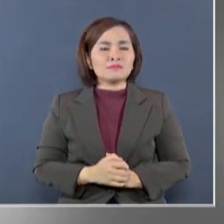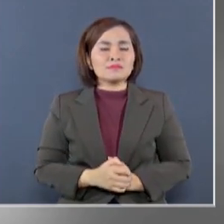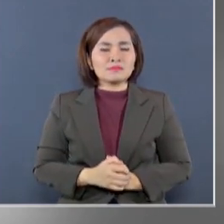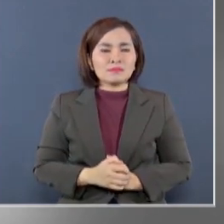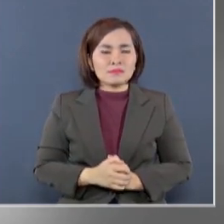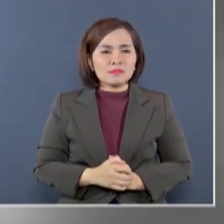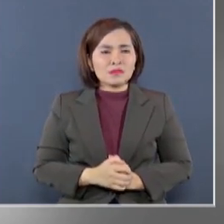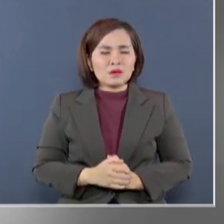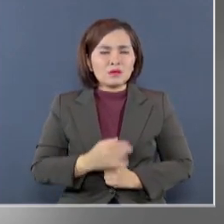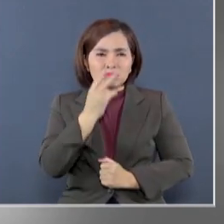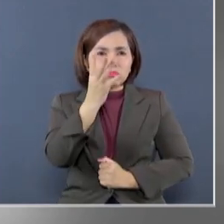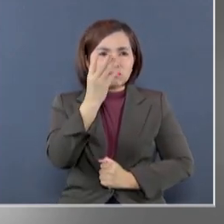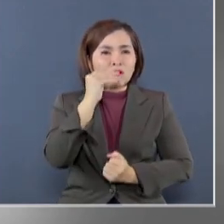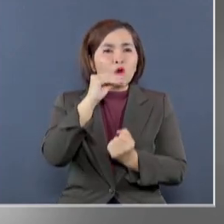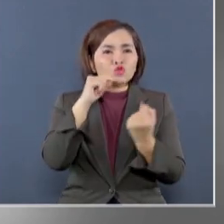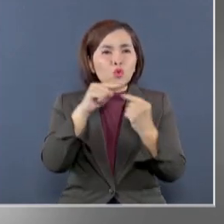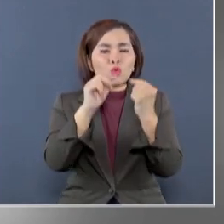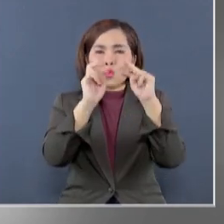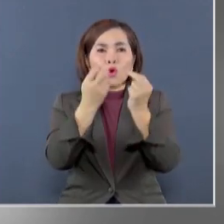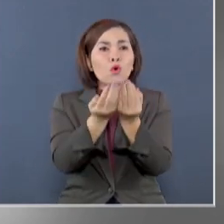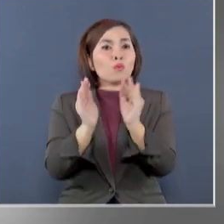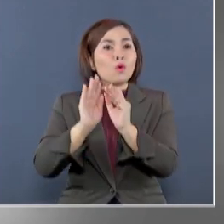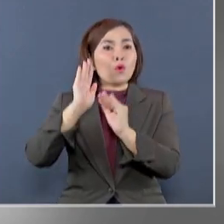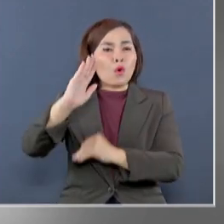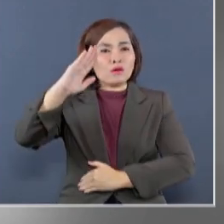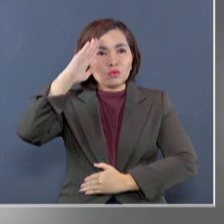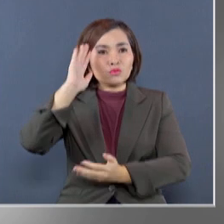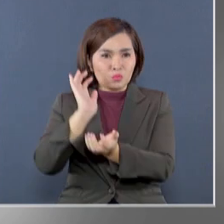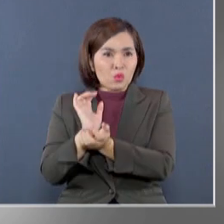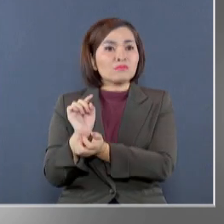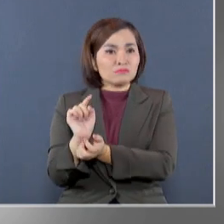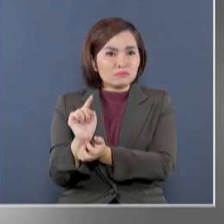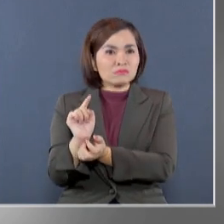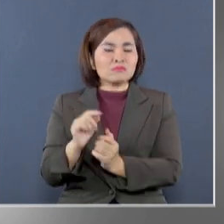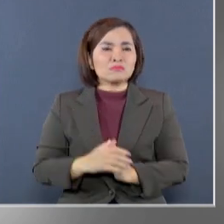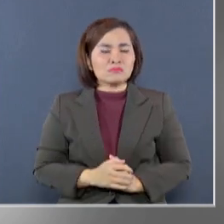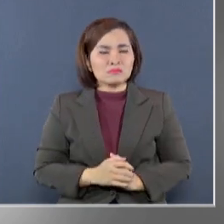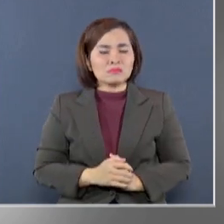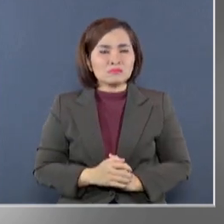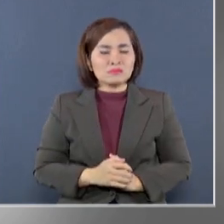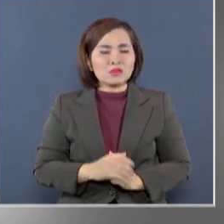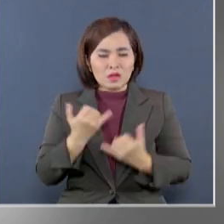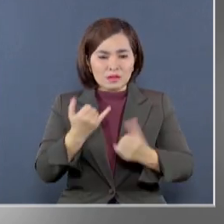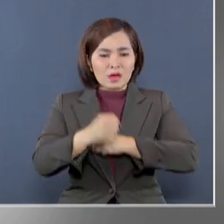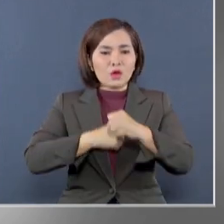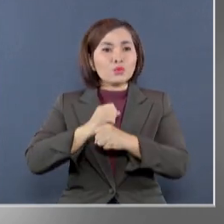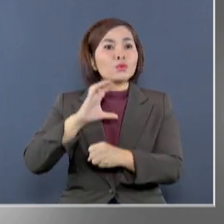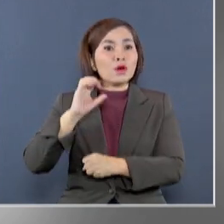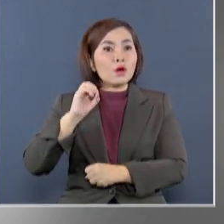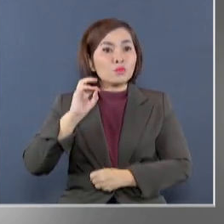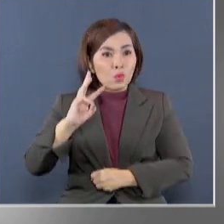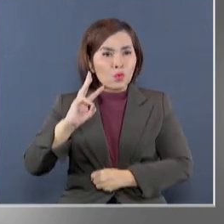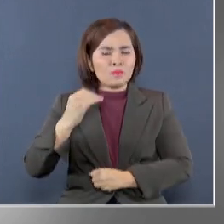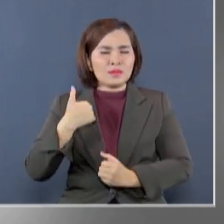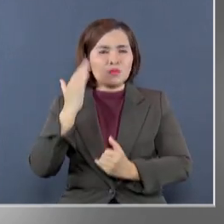ฮะพอยิ่งไปฟังเรื่องราวครอบครัวของหมวดอีทก็แน่นอนฮะคุณผู้ชมฮะแม้ว่าจะอยู่ในวัย56ปีแต่ว่าหมวดอีทจริ